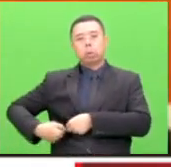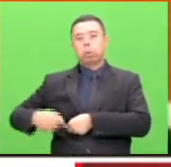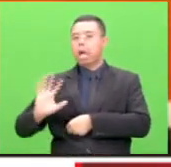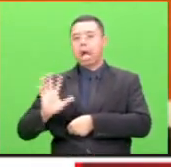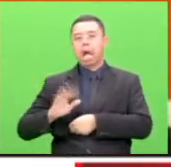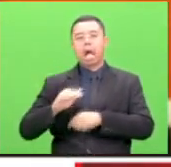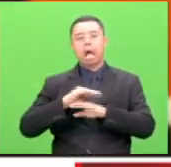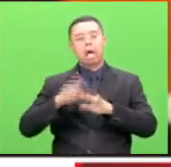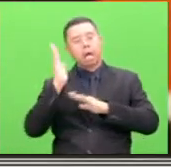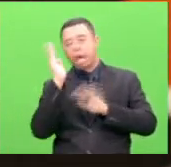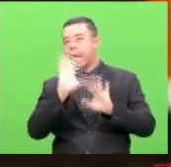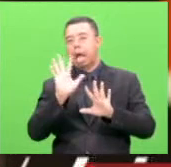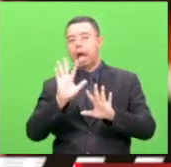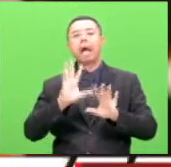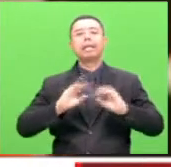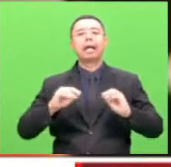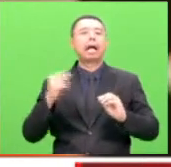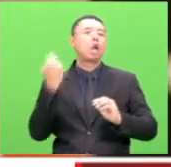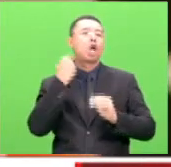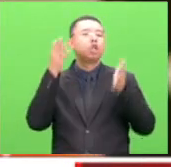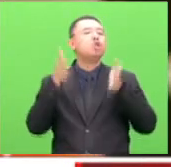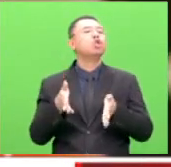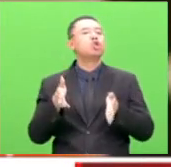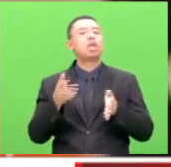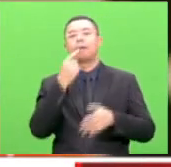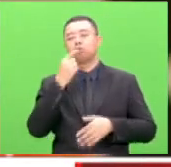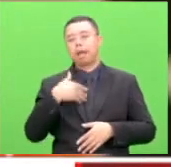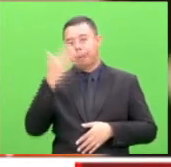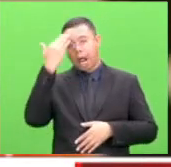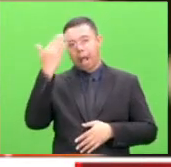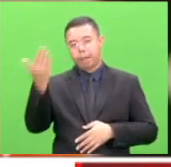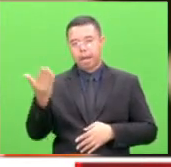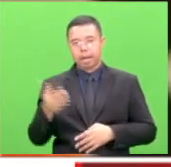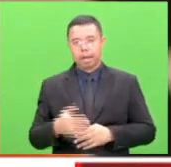rawat inap, dan dilakukan oleh dokter spesialis yang berpengalaman.